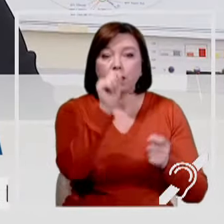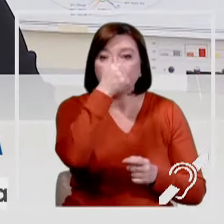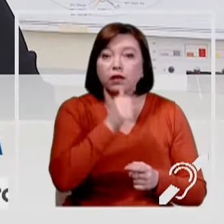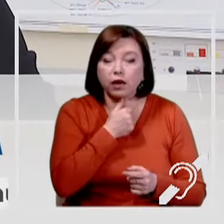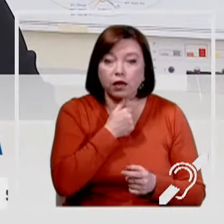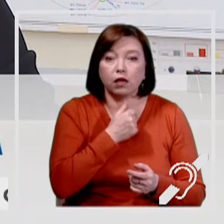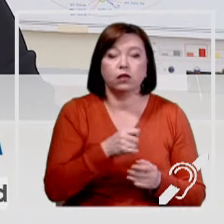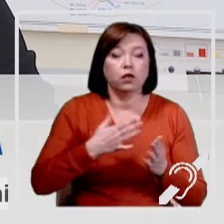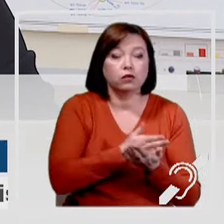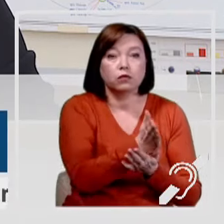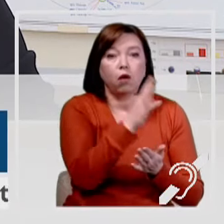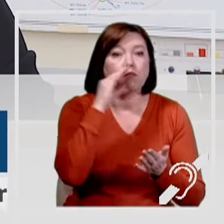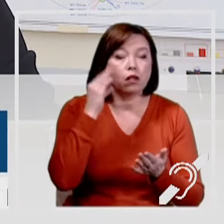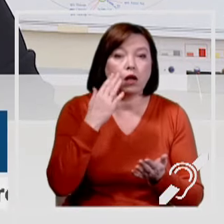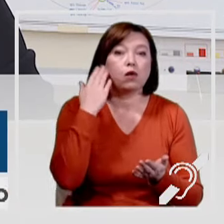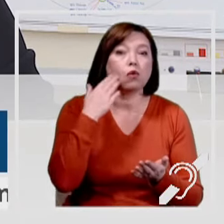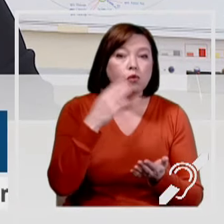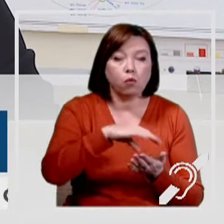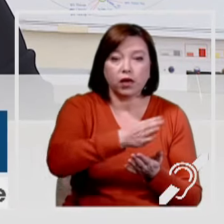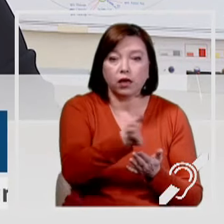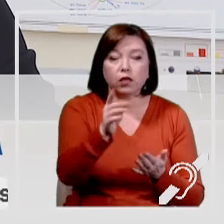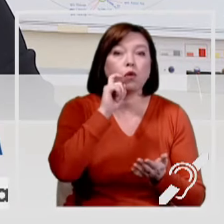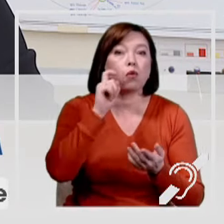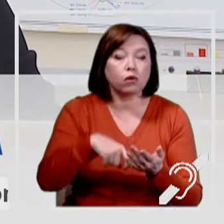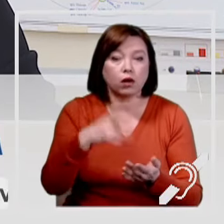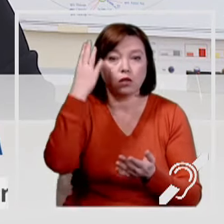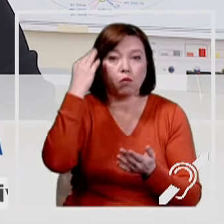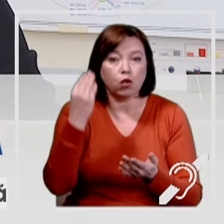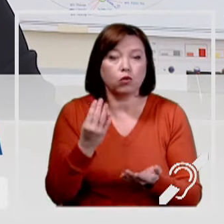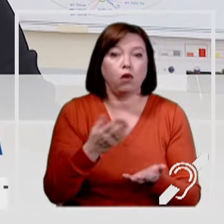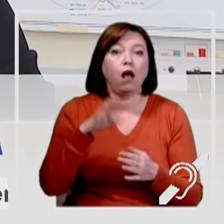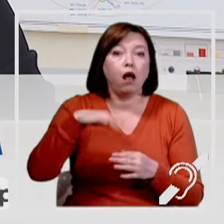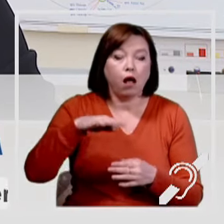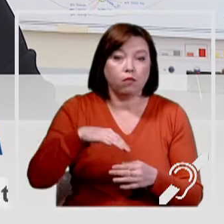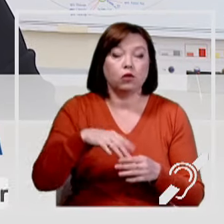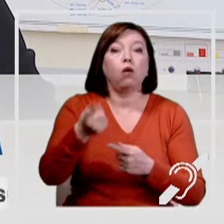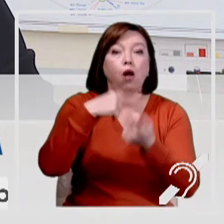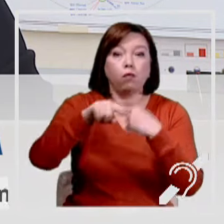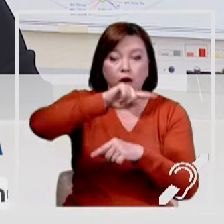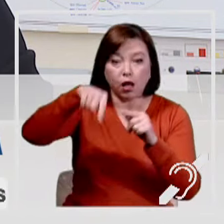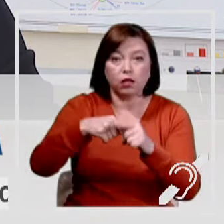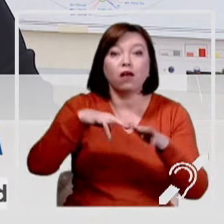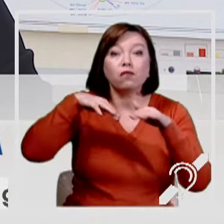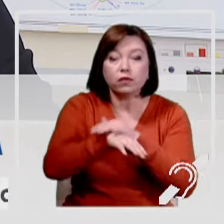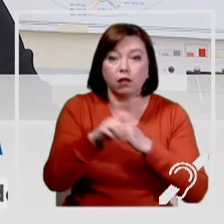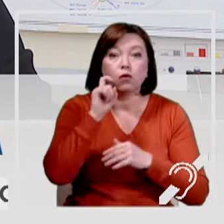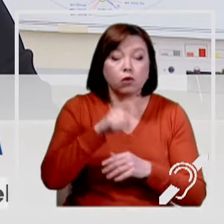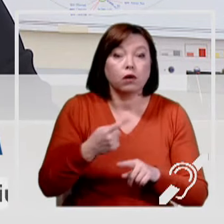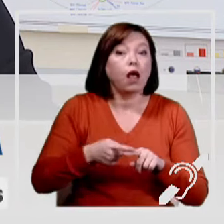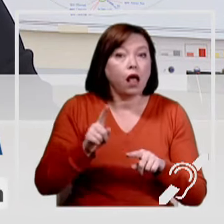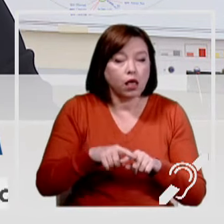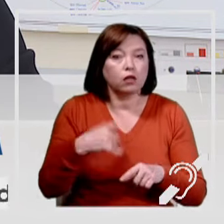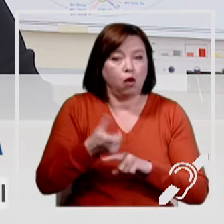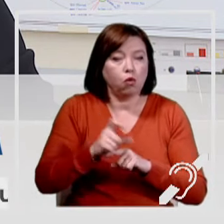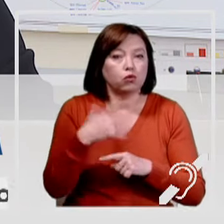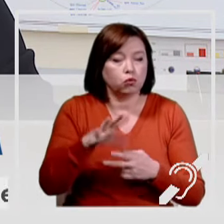prin Bulgaria, România, Ucraina, Moldova și ulterior iar ajunge în Ucraina către depozit, este o rută care se discută